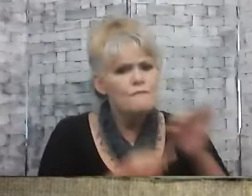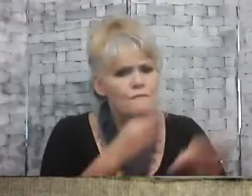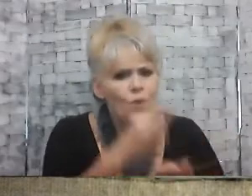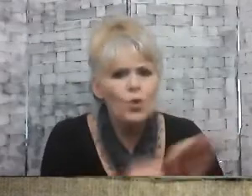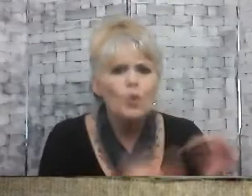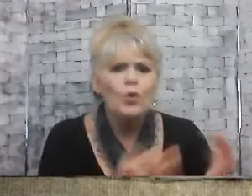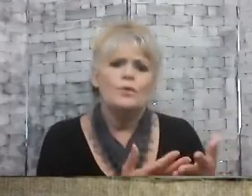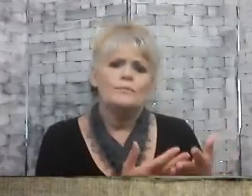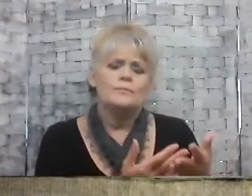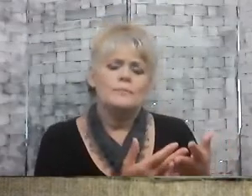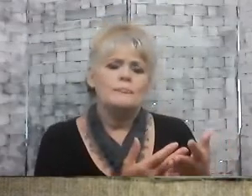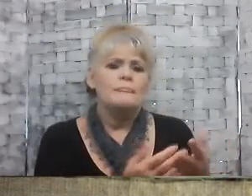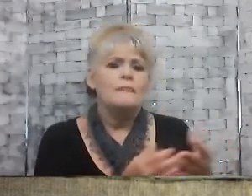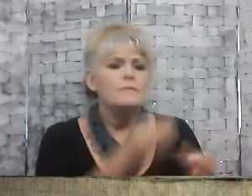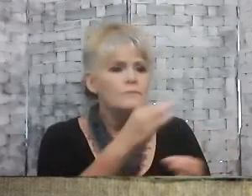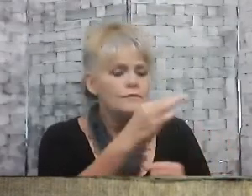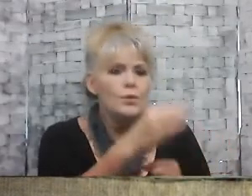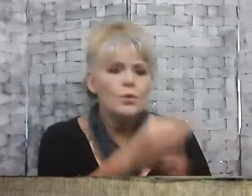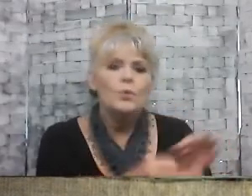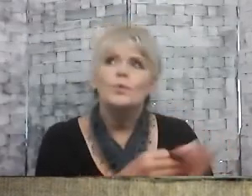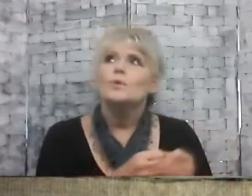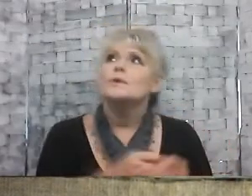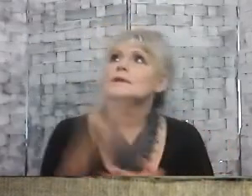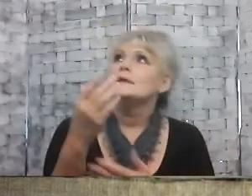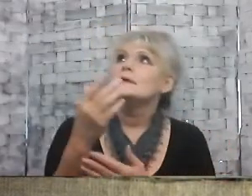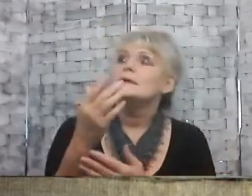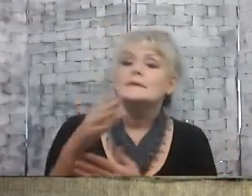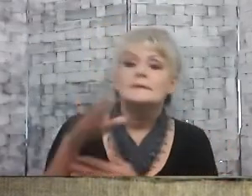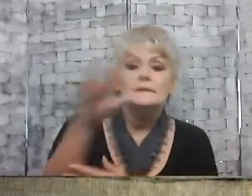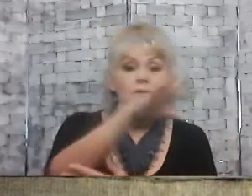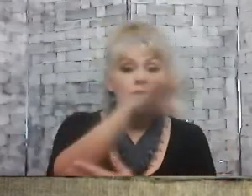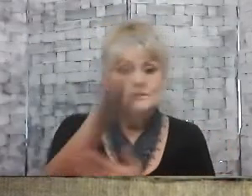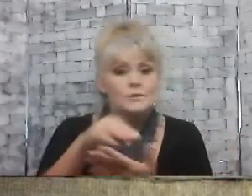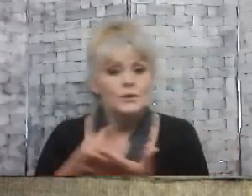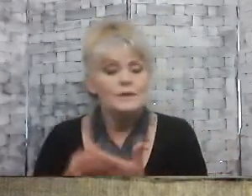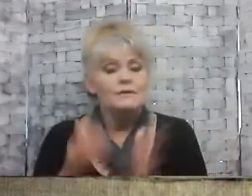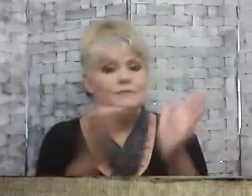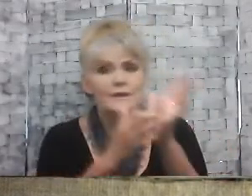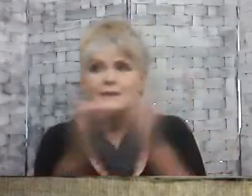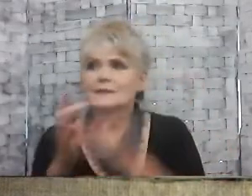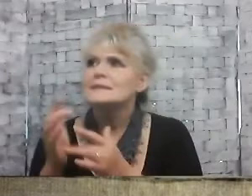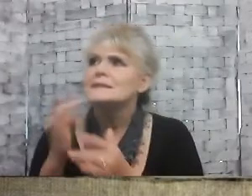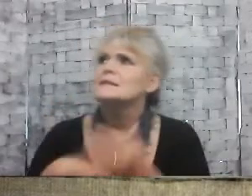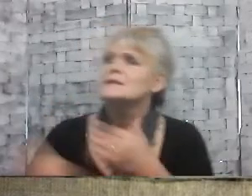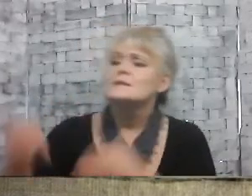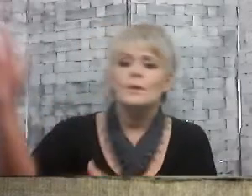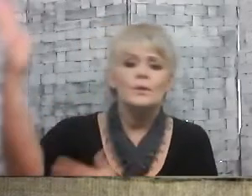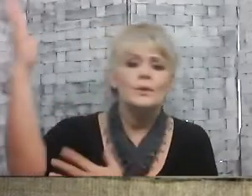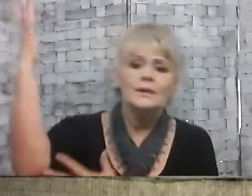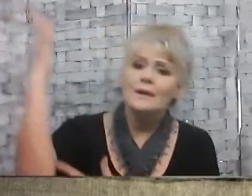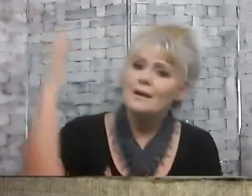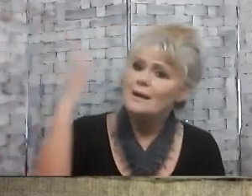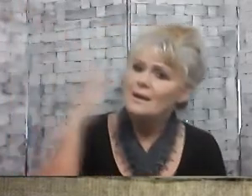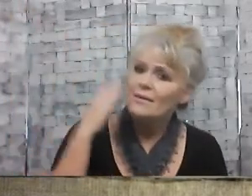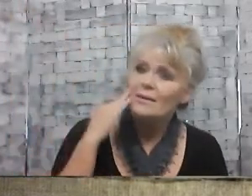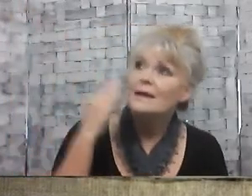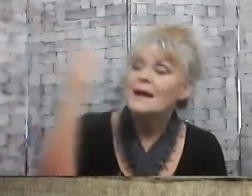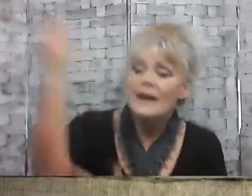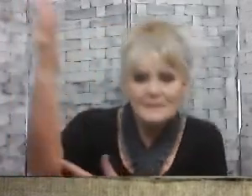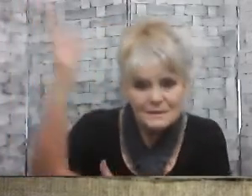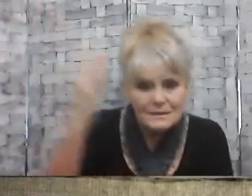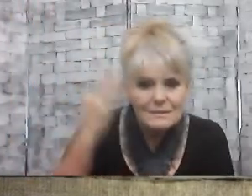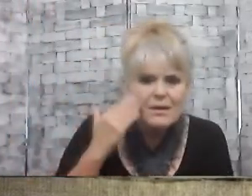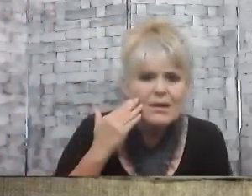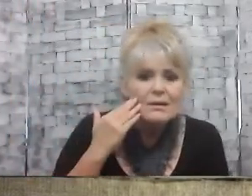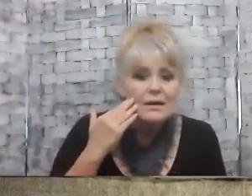en jy gaan sien, partykeer is het morsig, en partykeer vang mense goed aan, wat jy nie kan glo nie, en as het nie vir Jesus sy genade was nie, was hier die